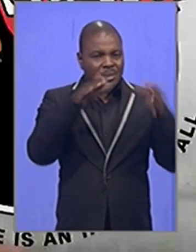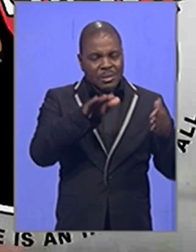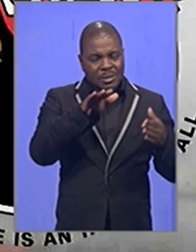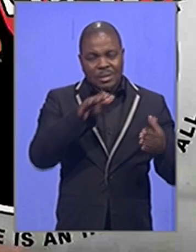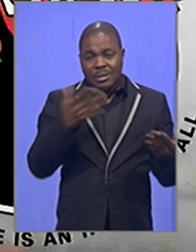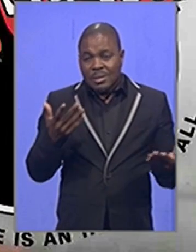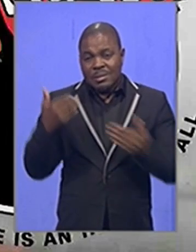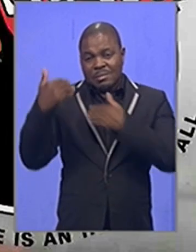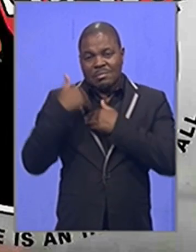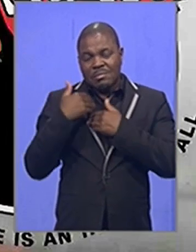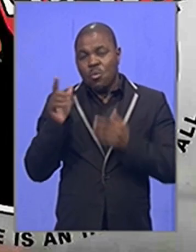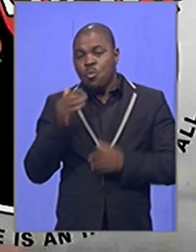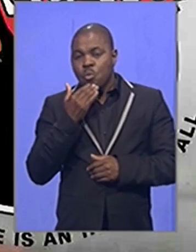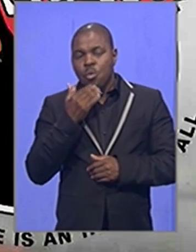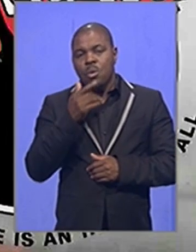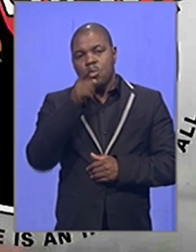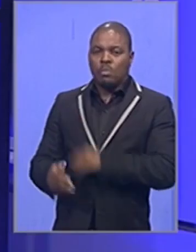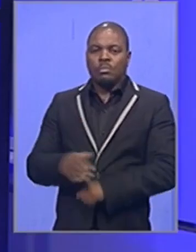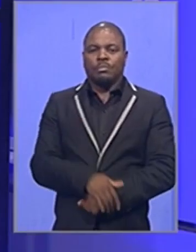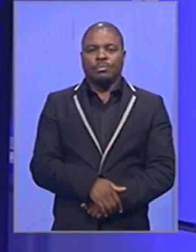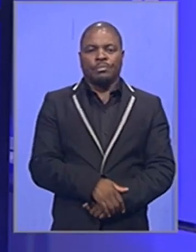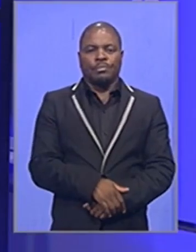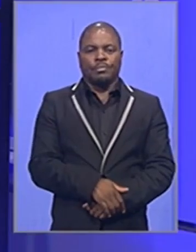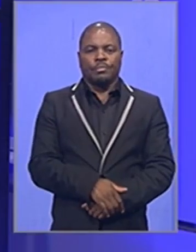mme maikutlo a lona ke a latelang.